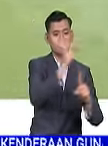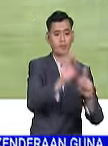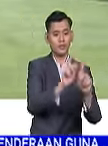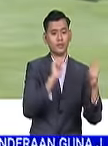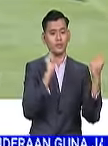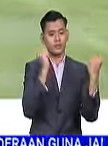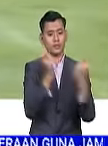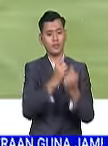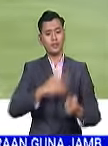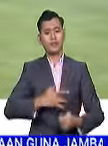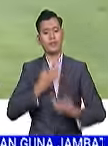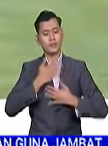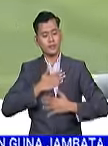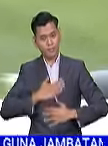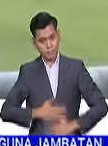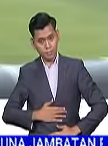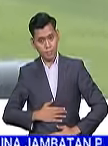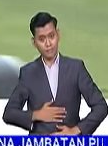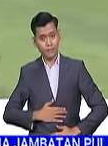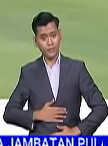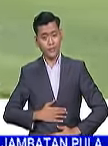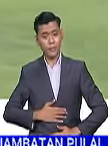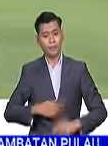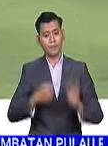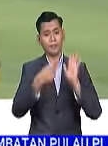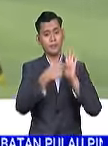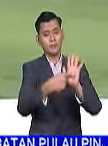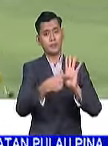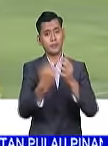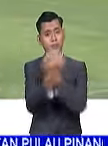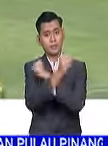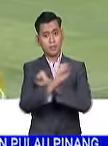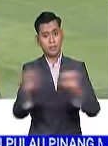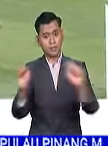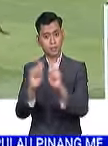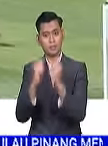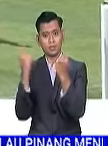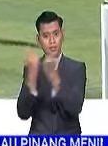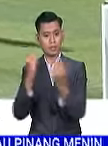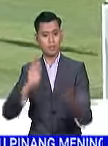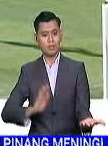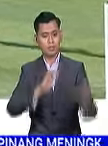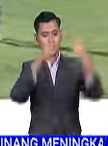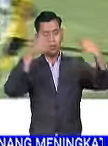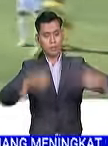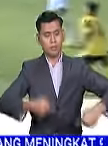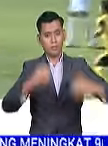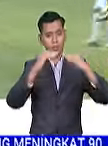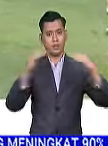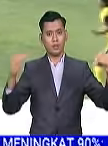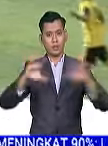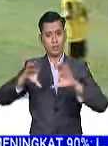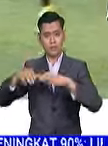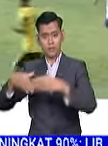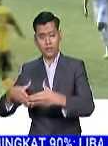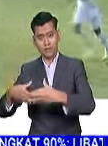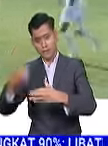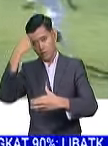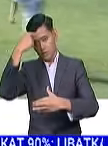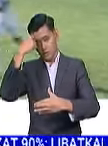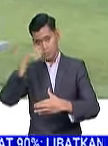memuaskan hati pengendali Brad Maloney. Jelasnya ini petunjuk baik kepada persediaan pasukan untuk mengharungi perlawanan peringkat kumpulan kelayakan